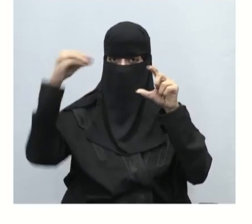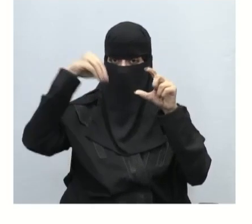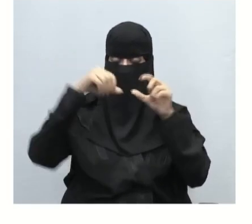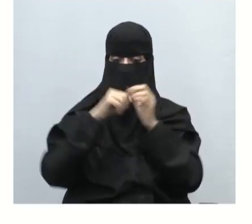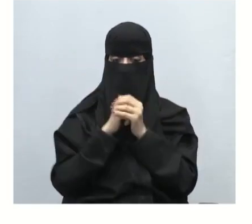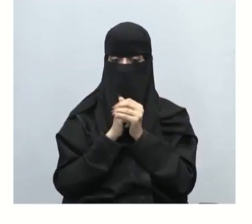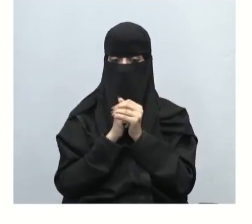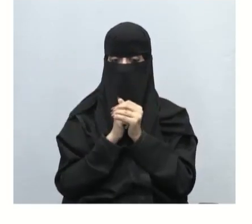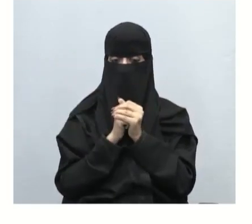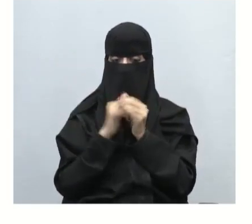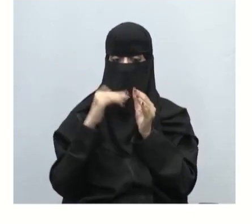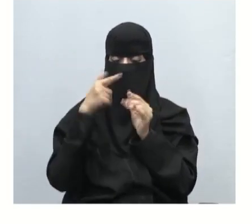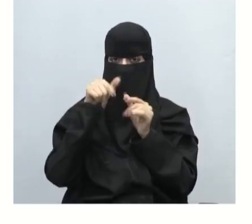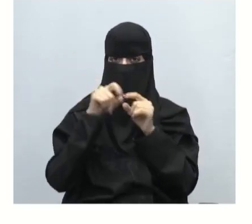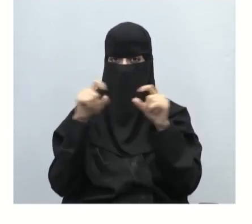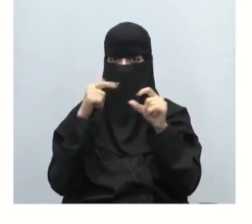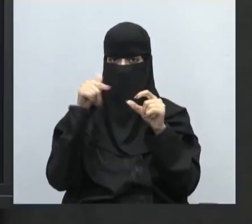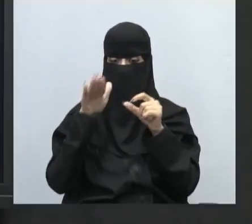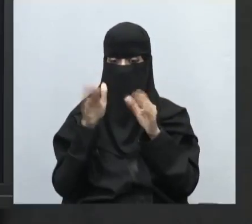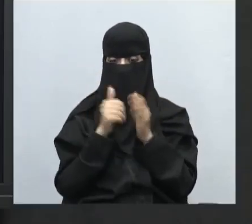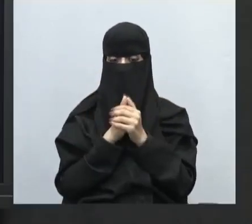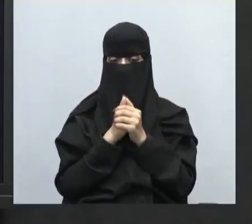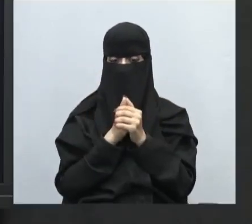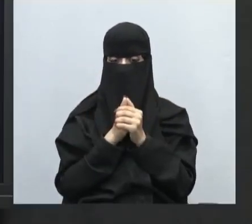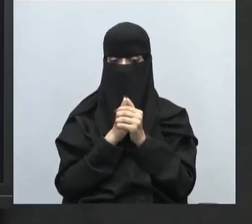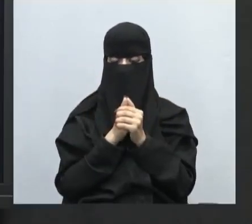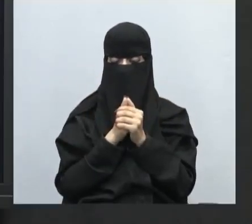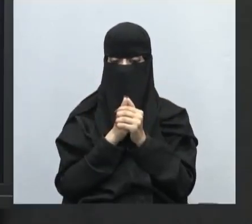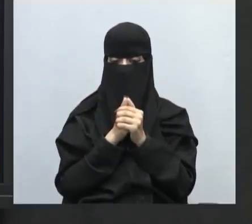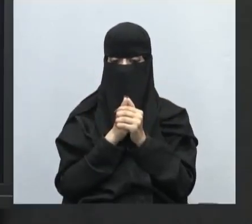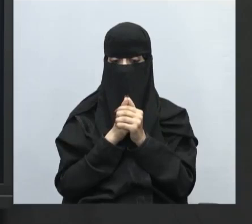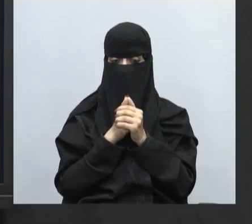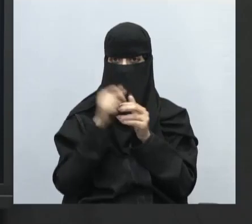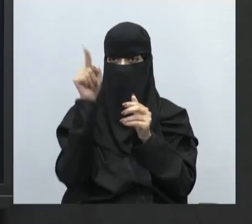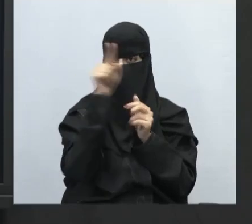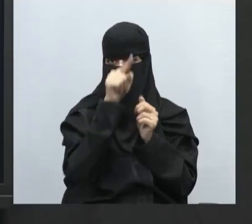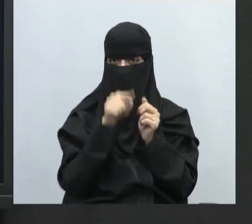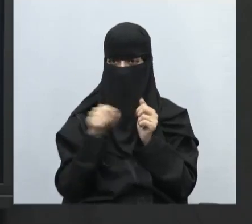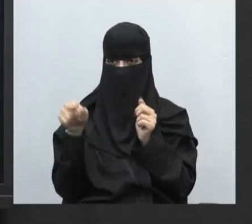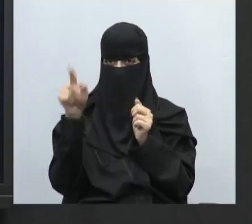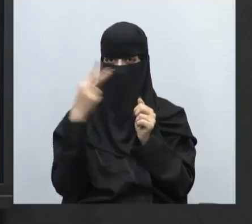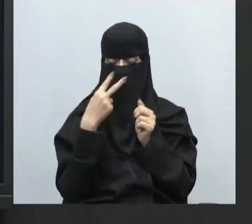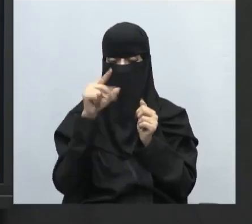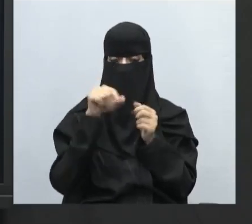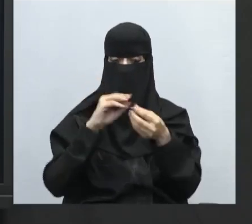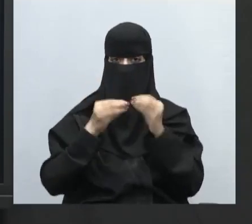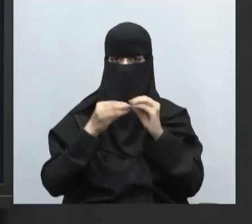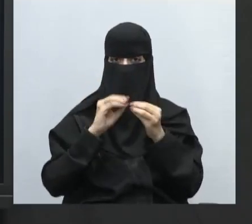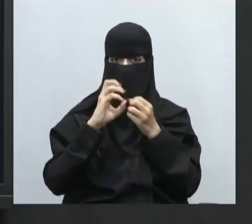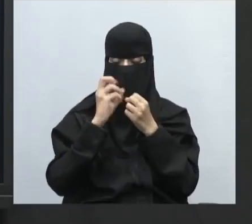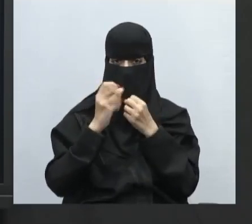المستطيل ومن ثم اكتب احداثيات رؤوسه المربع كما هو واض امامكم باللون